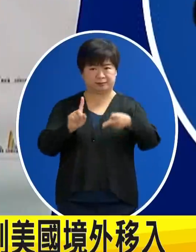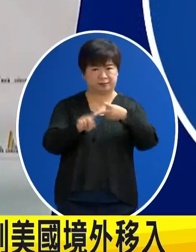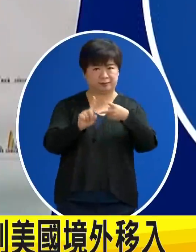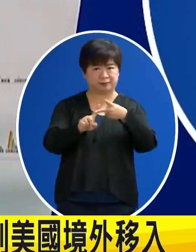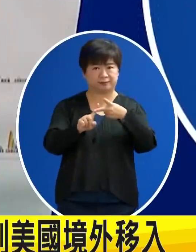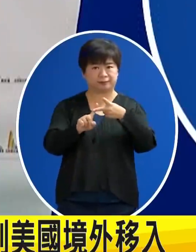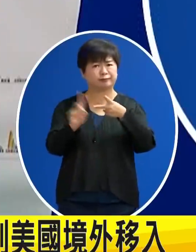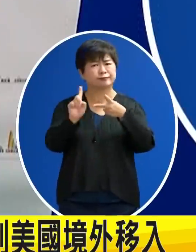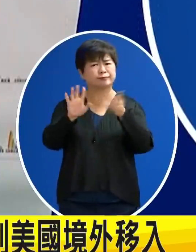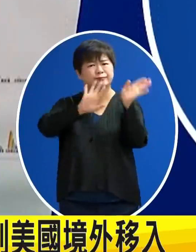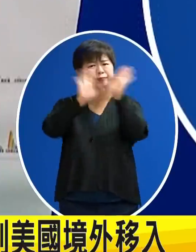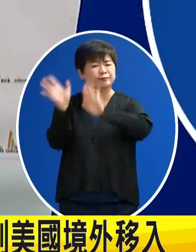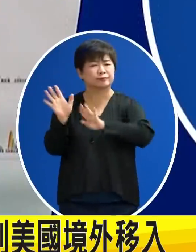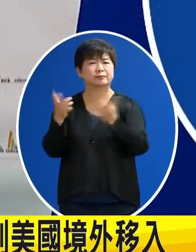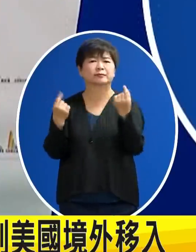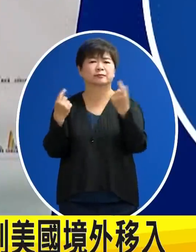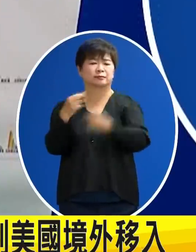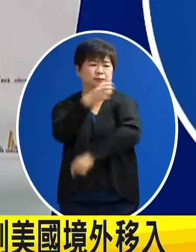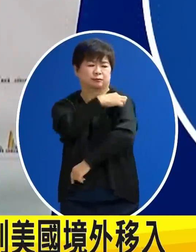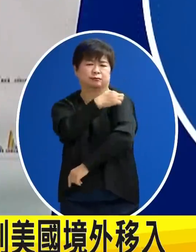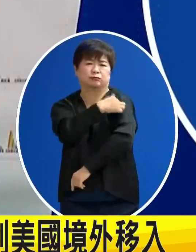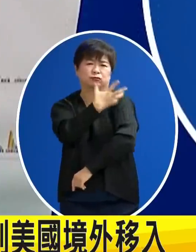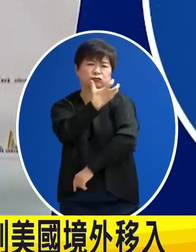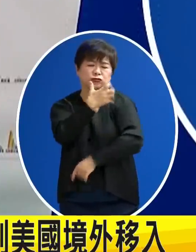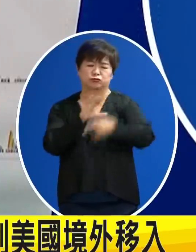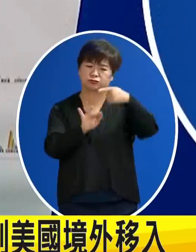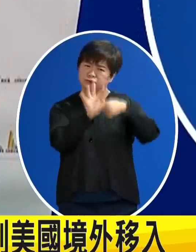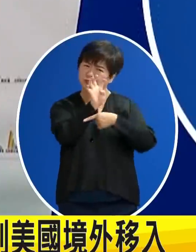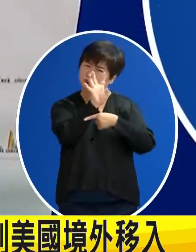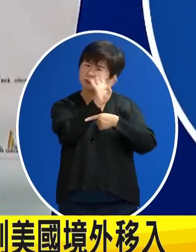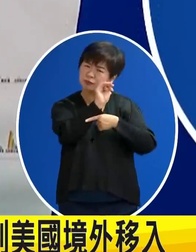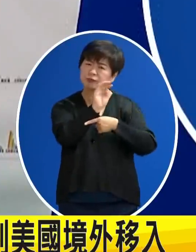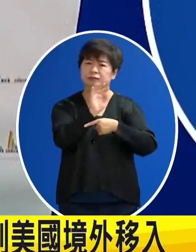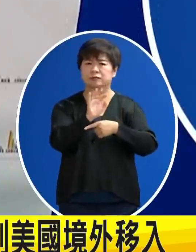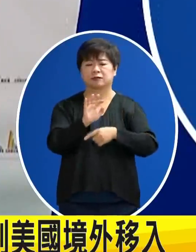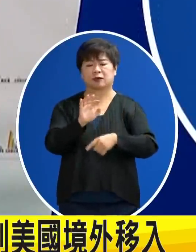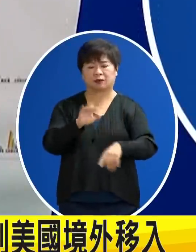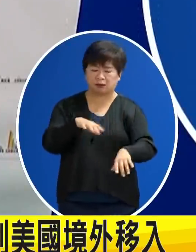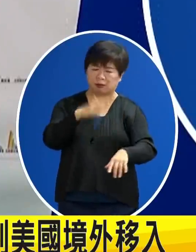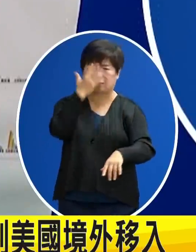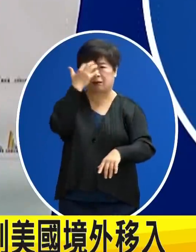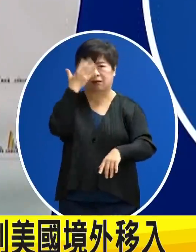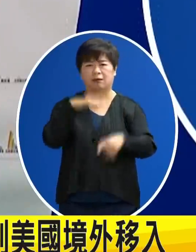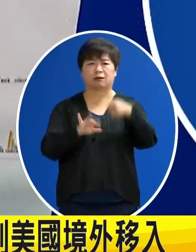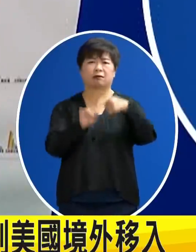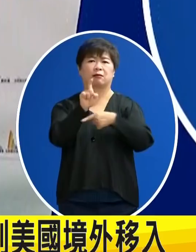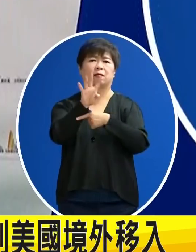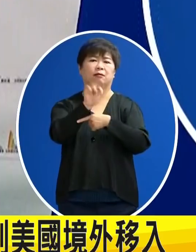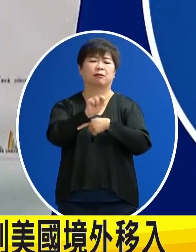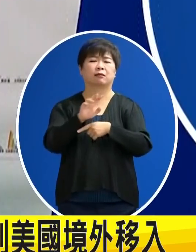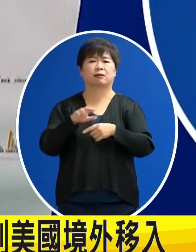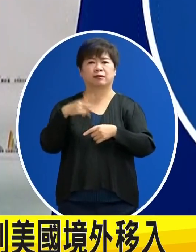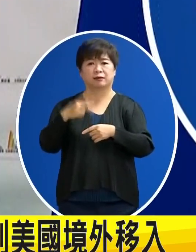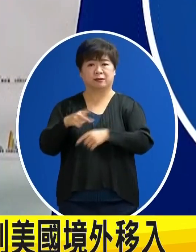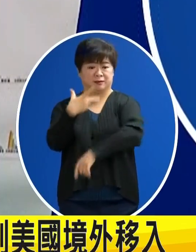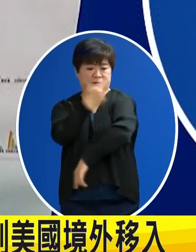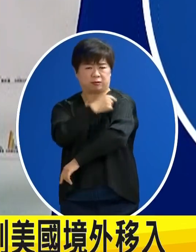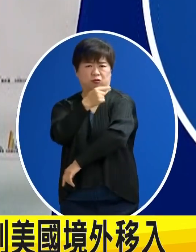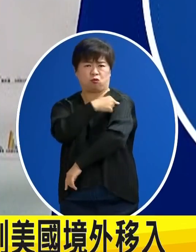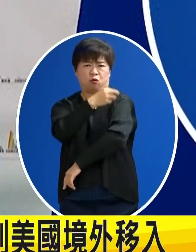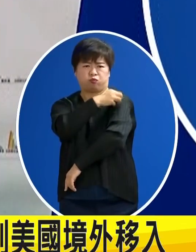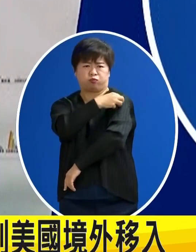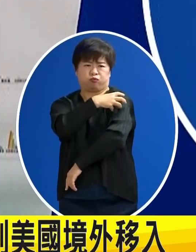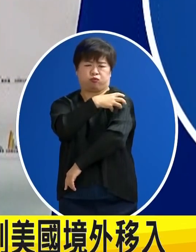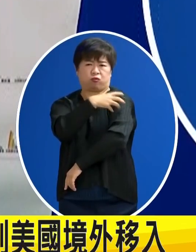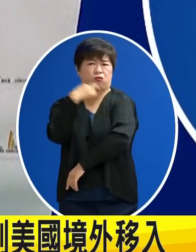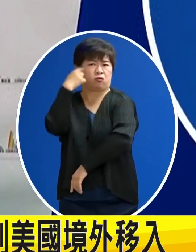是同样是注射部位疼痛大概40%，然后疲倦是20%，还有注射部位的肿胀